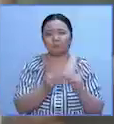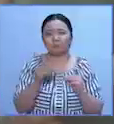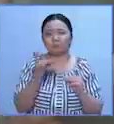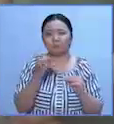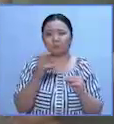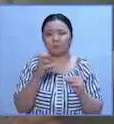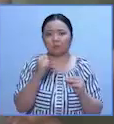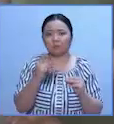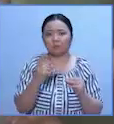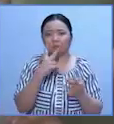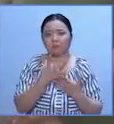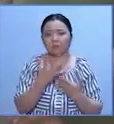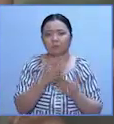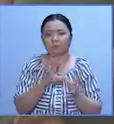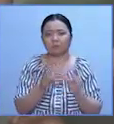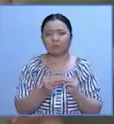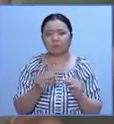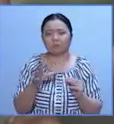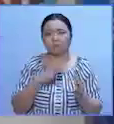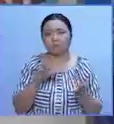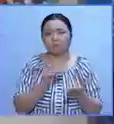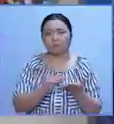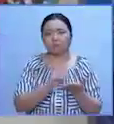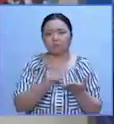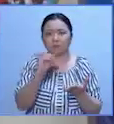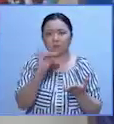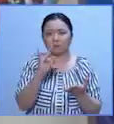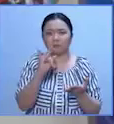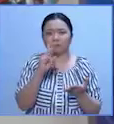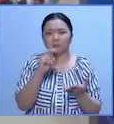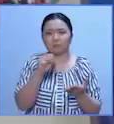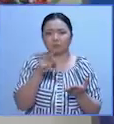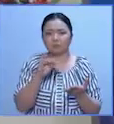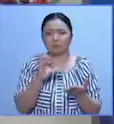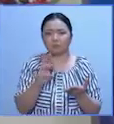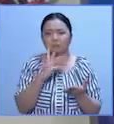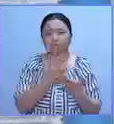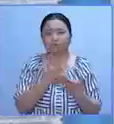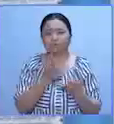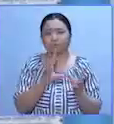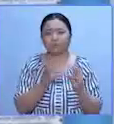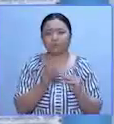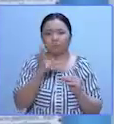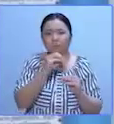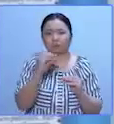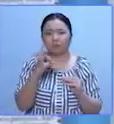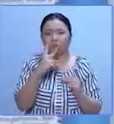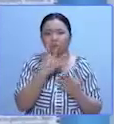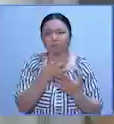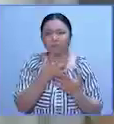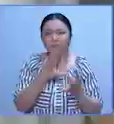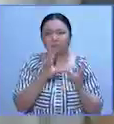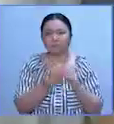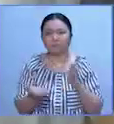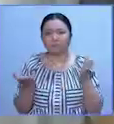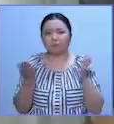қойылған. Аға буындар бұл жерде жерлес журналистің ізін басар түлектер қанат қағады деп үміт артады. Ер есімі ел есінде,